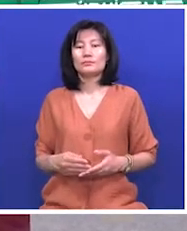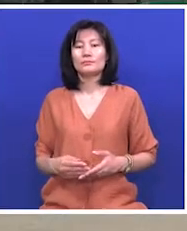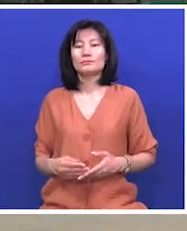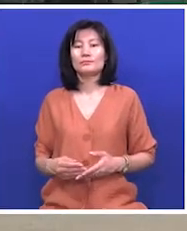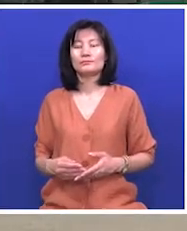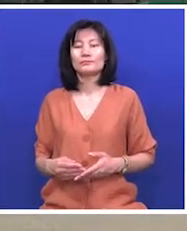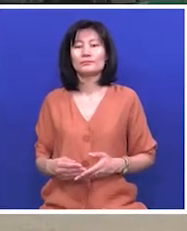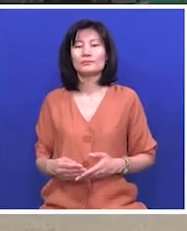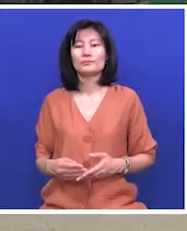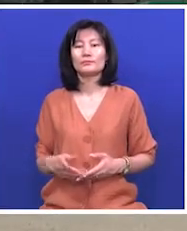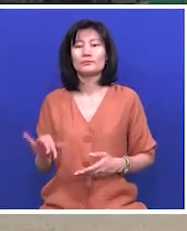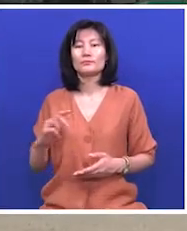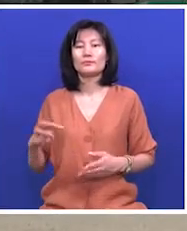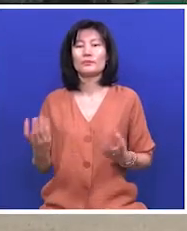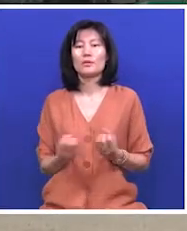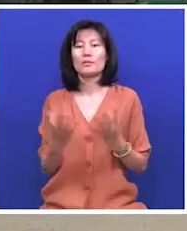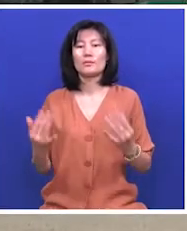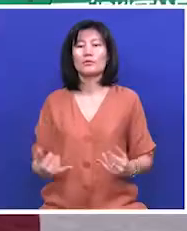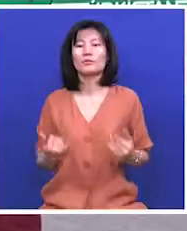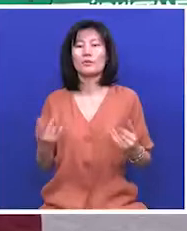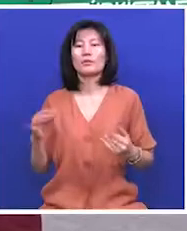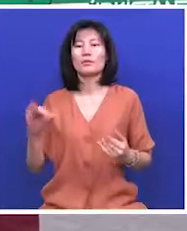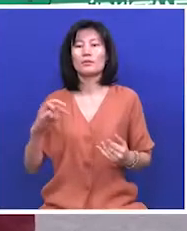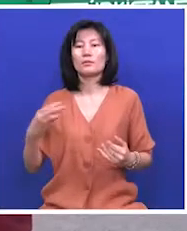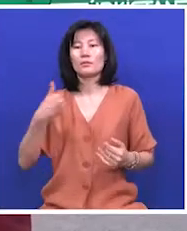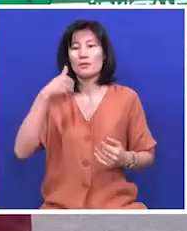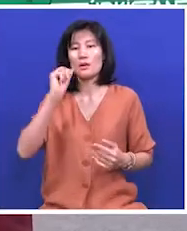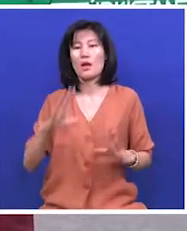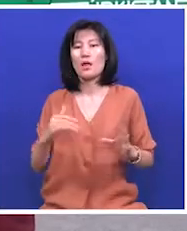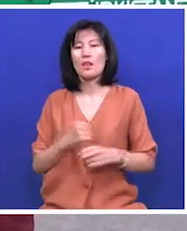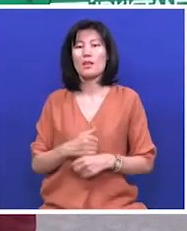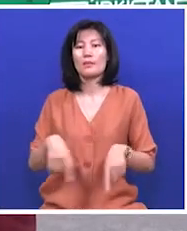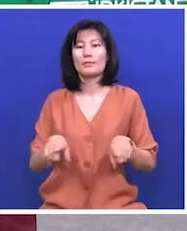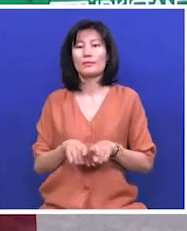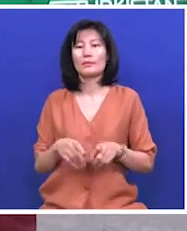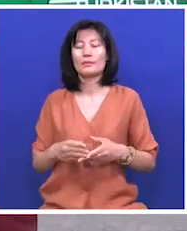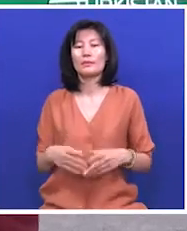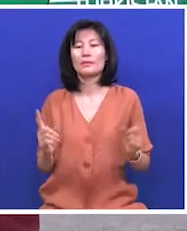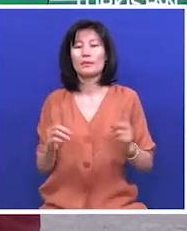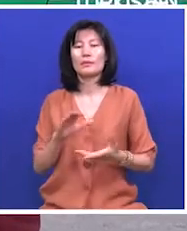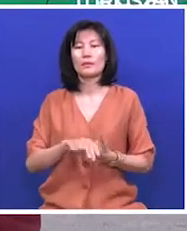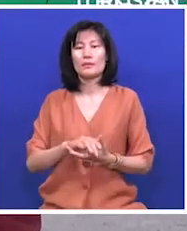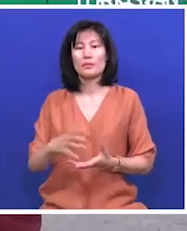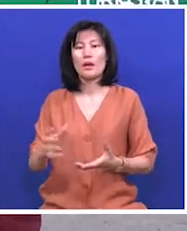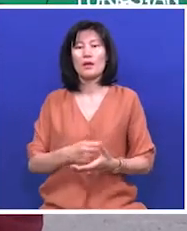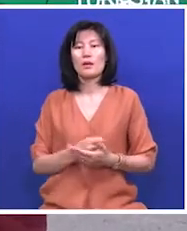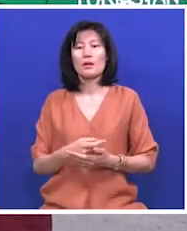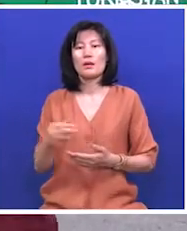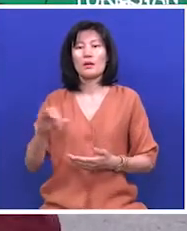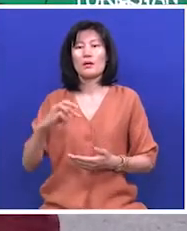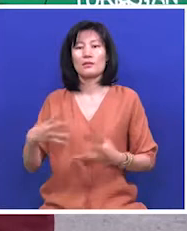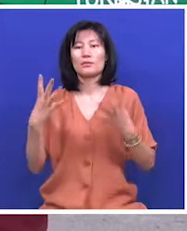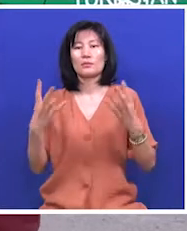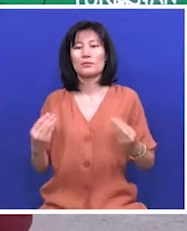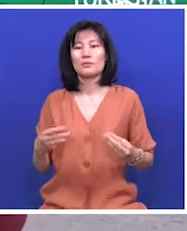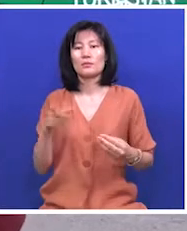әрекет жасап жатқан жағдайымыз бар. Айт мерекесімен бәріңізді құттықтаймын. Кеше ғана қала әкімімен мен келісімді алдым. Сол айт